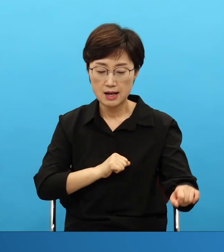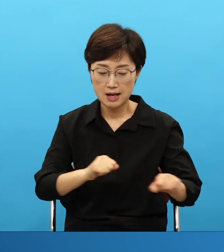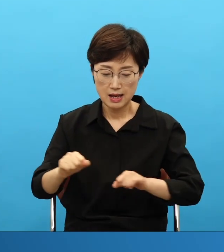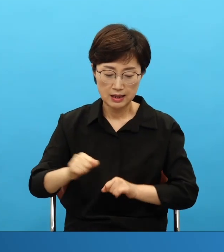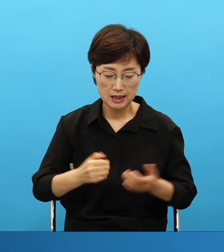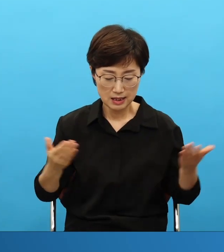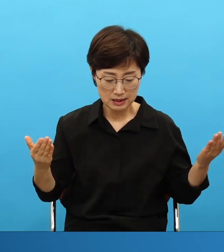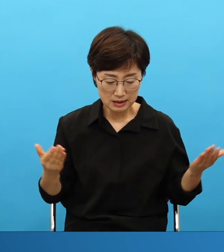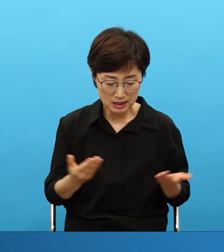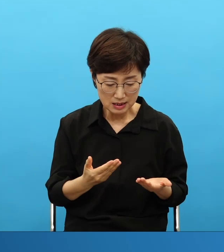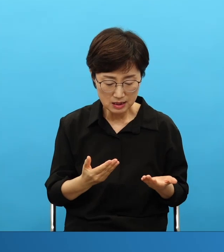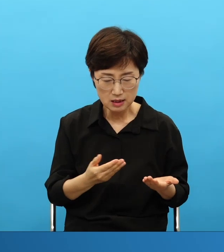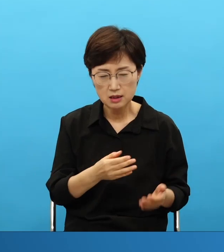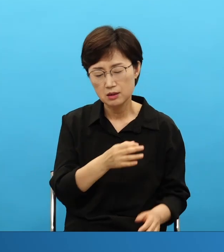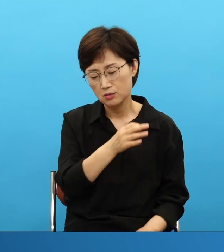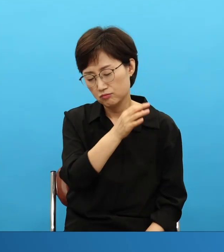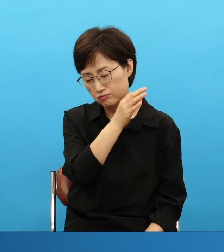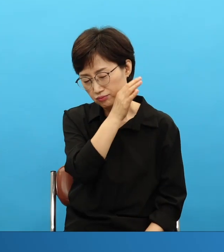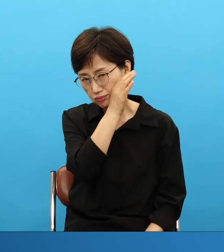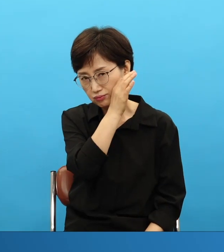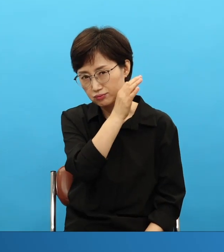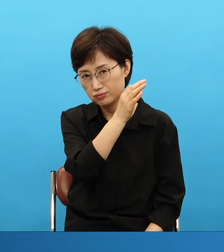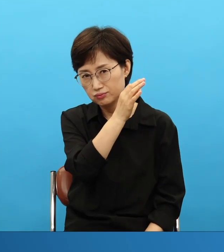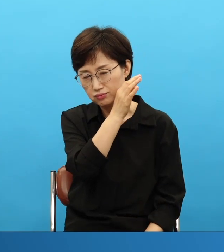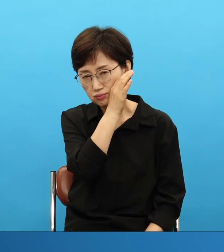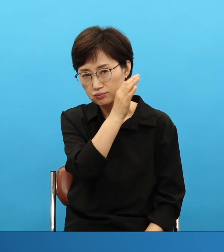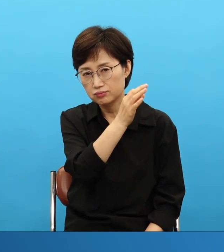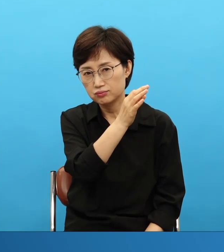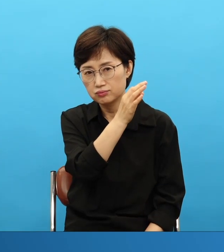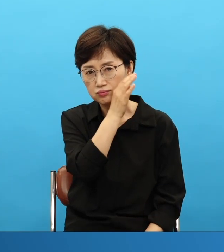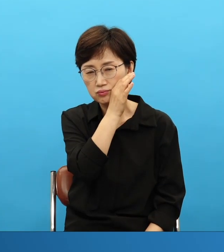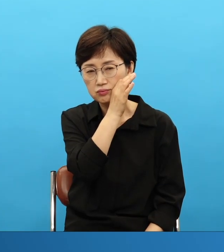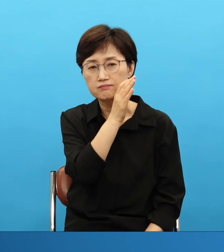영광이기를 끄러 분이나